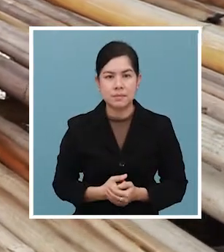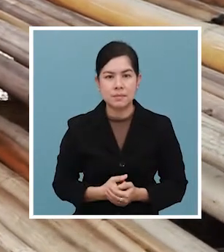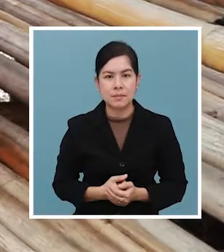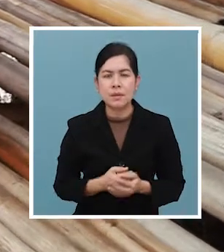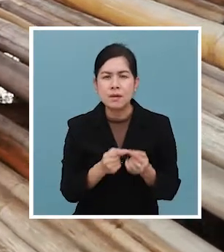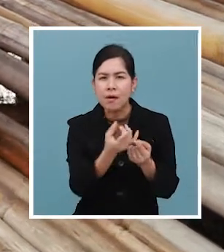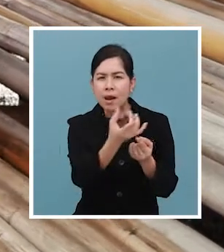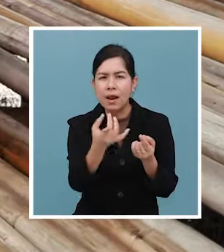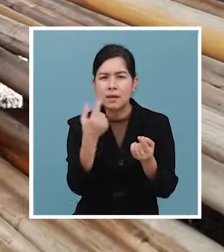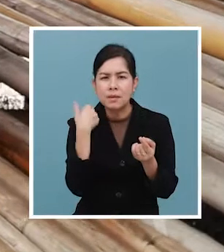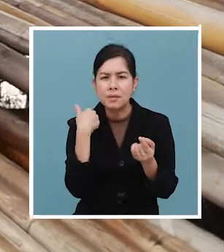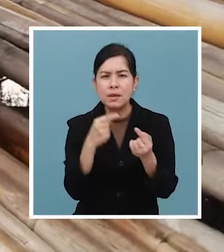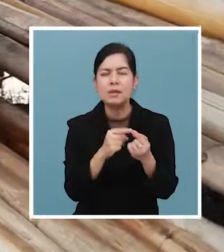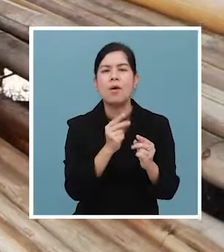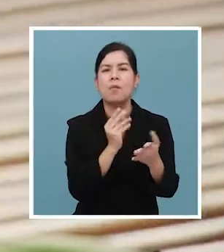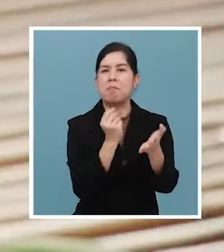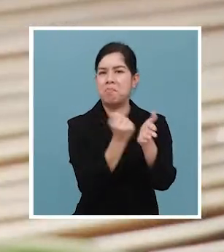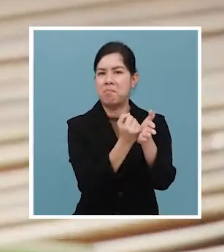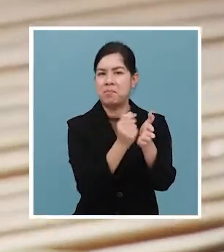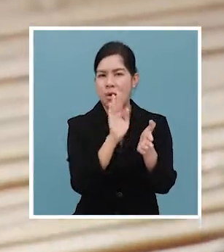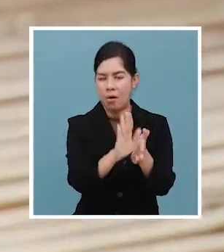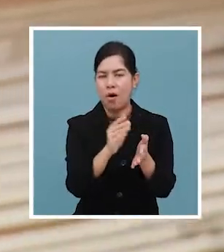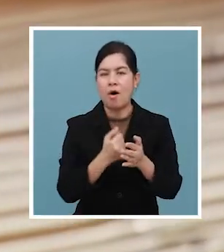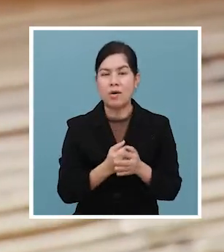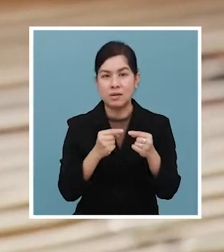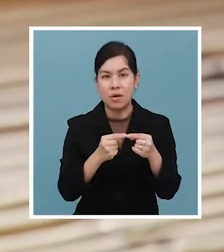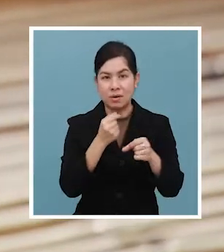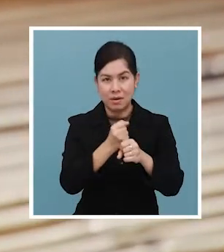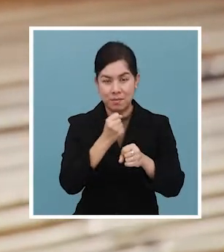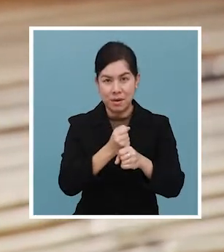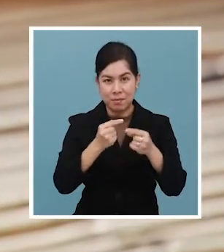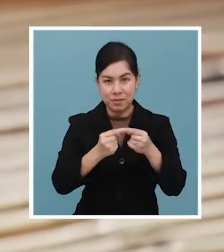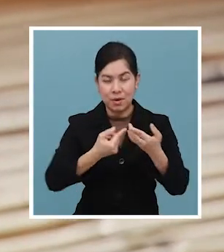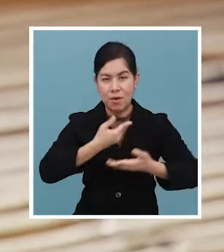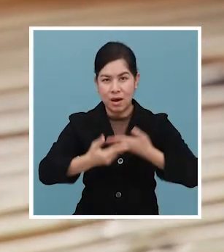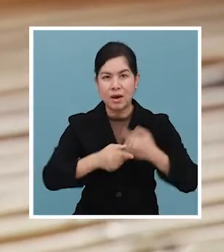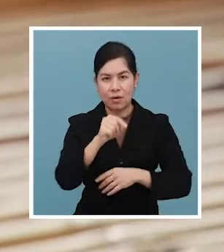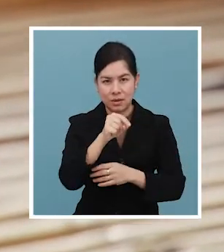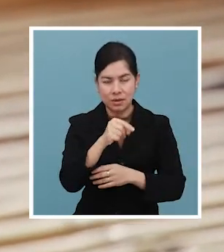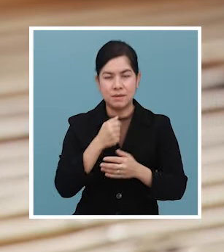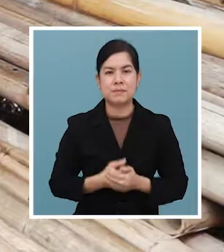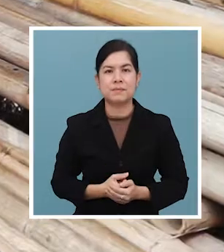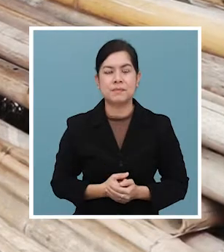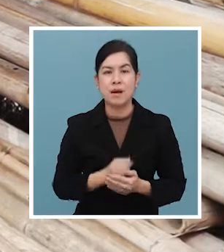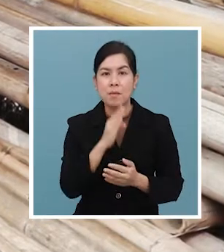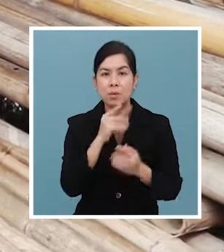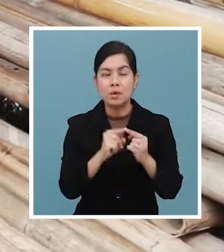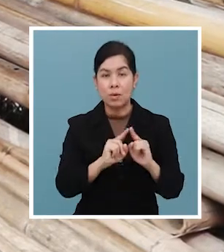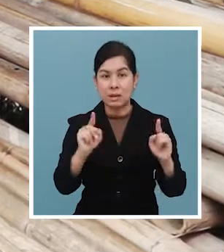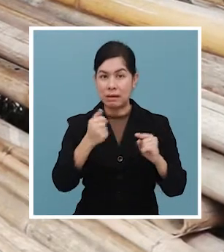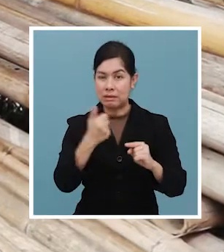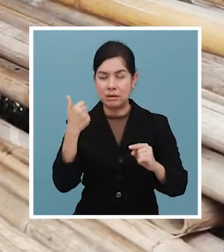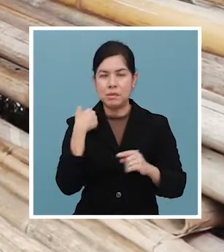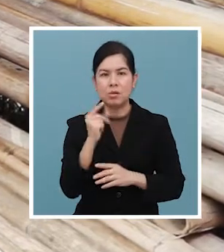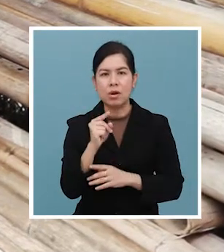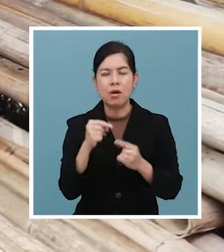นี้ก็คือนี่คงไปกูจะอ่ะคืออะไรค่ะนี่นะคะนี่เป็นแบรนด์หน้าหมู่บ้านชายทะเลรางจันทร์ของเรานะคะคุณจ๋าลังจันทร์ถ้าพูดถึงความแตก